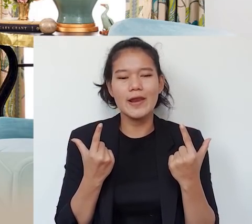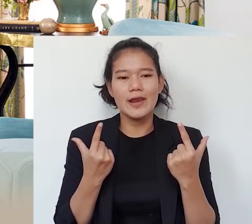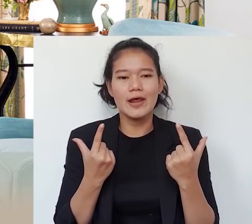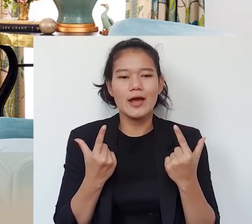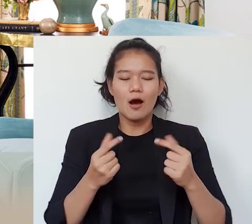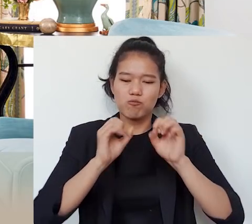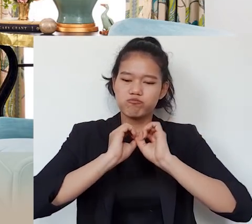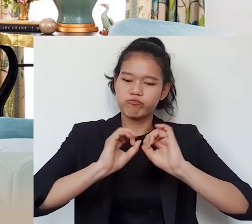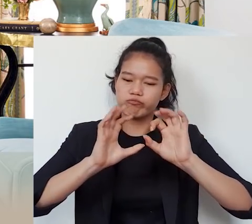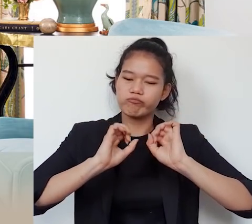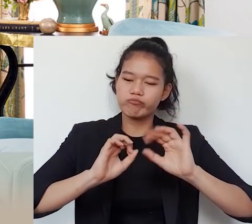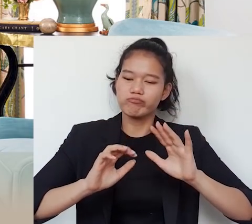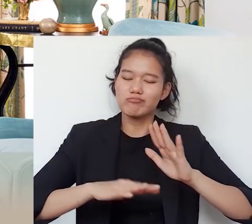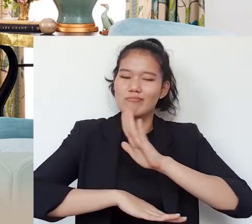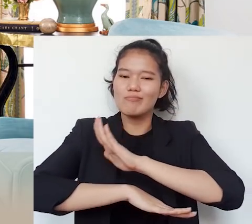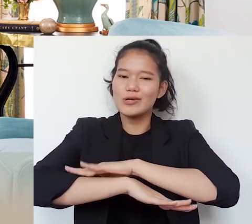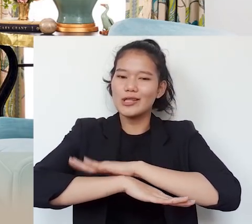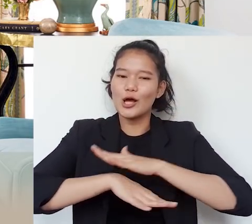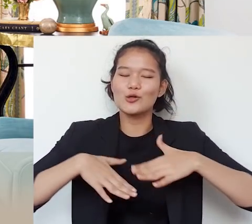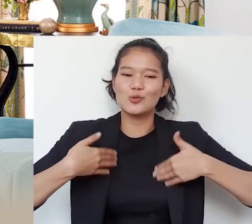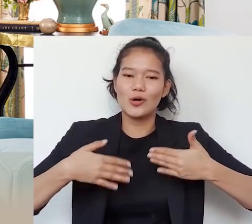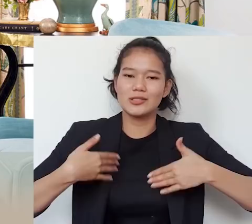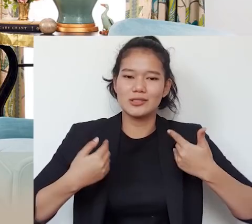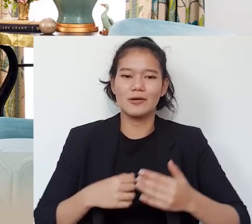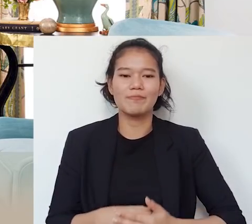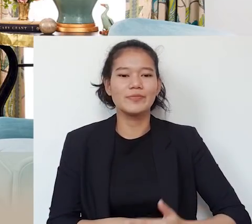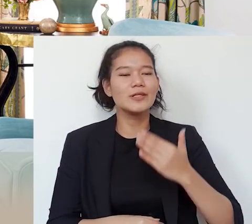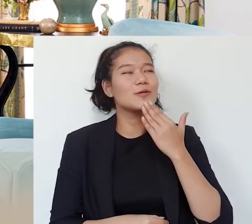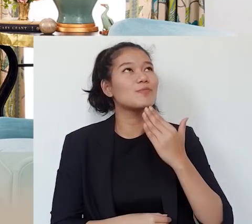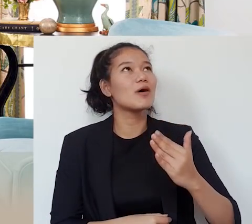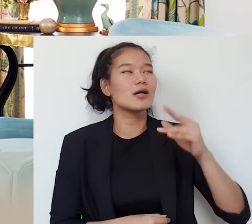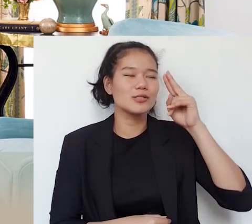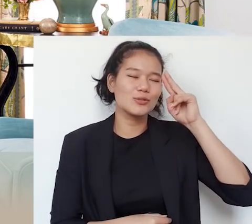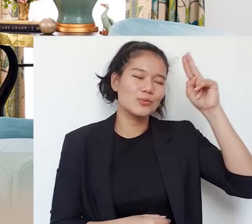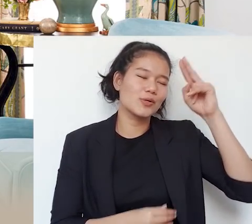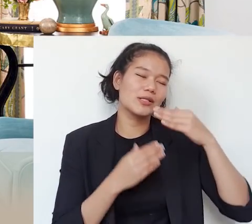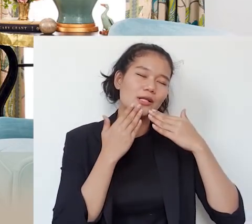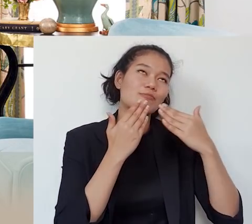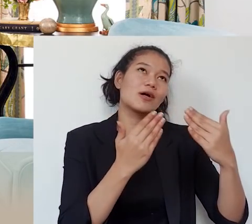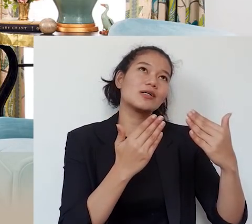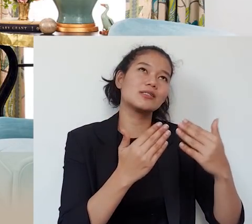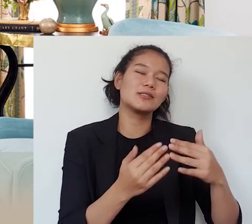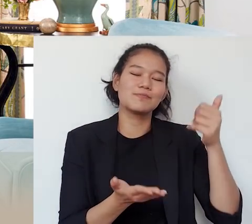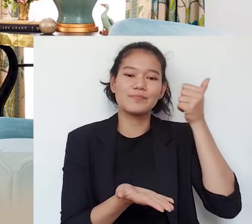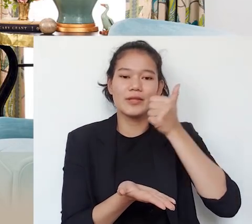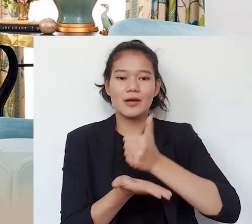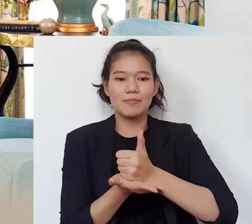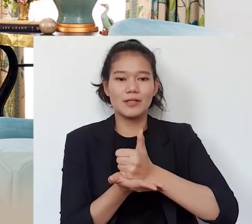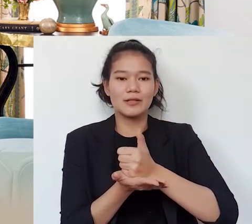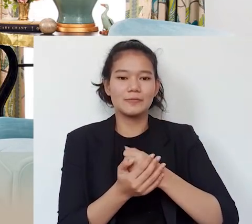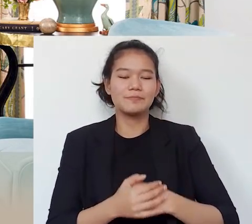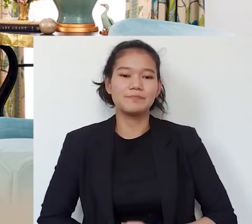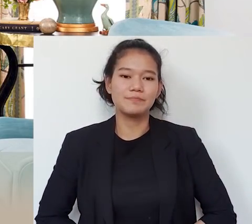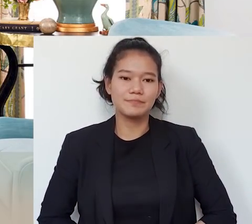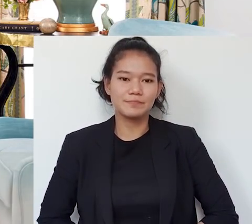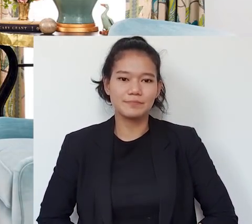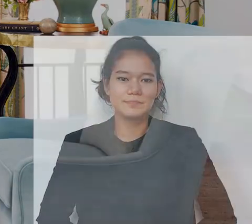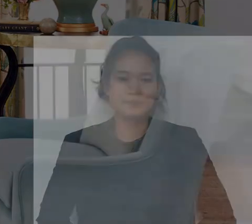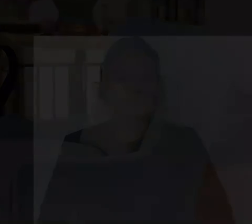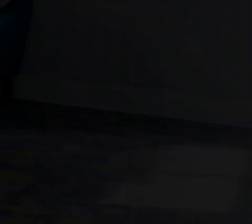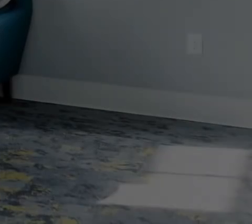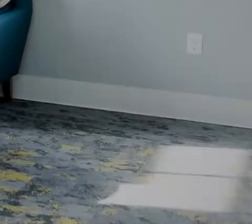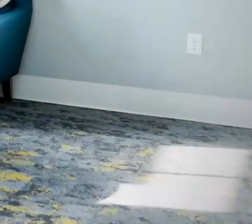yang diliputi dengan kabar sukacita. Terima kasih Tuhan, terima kasih. Amin.